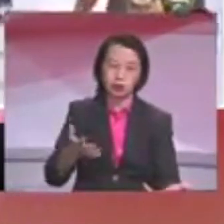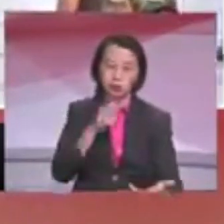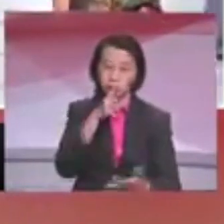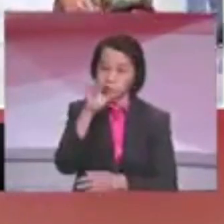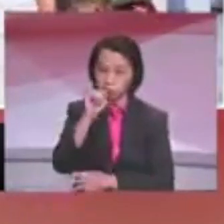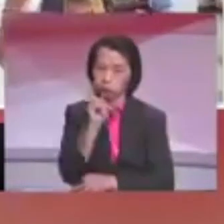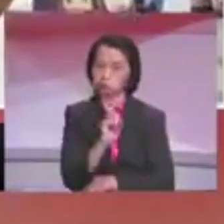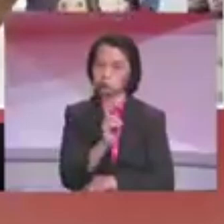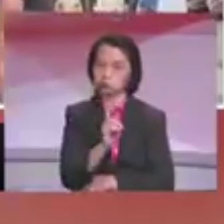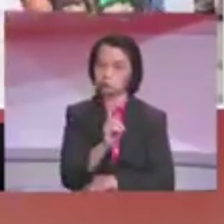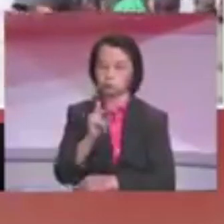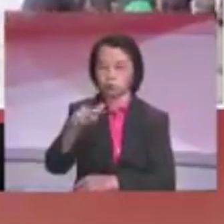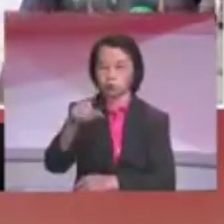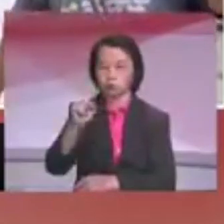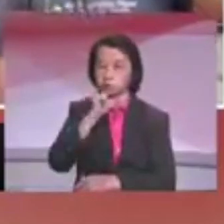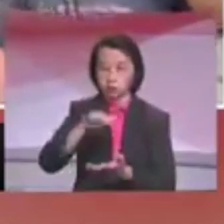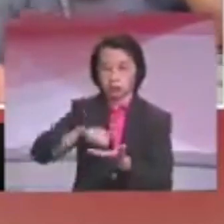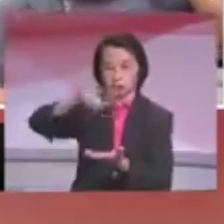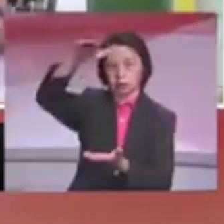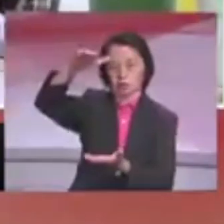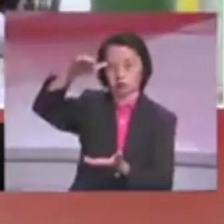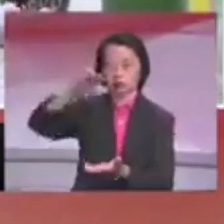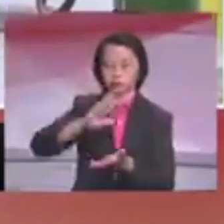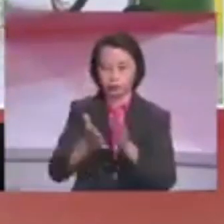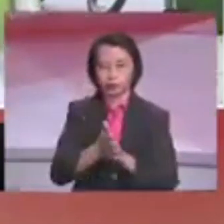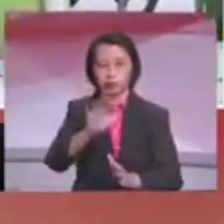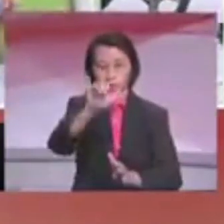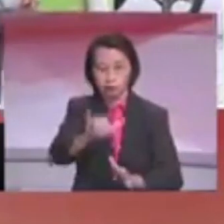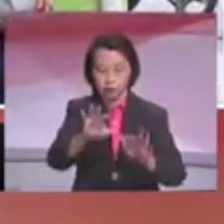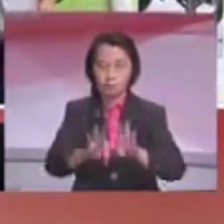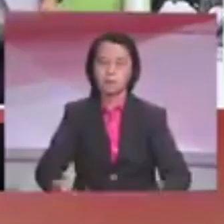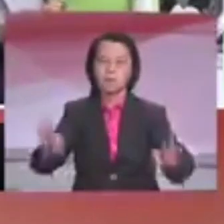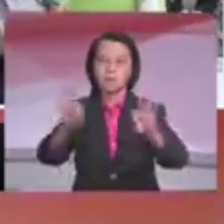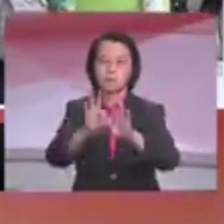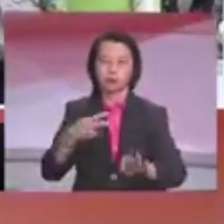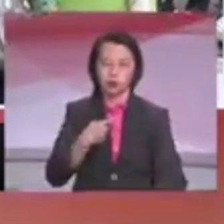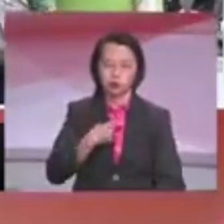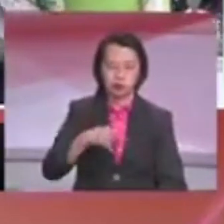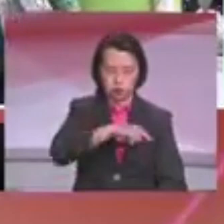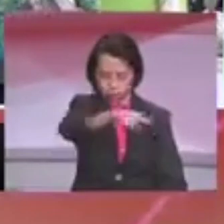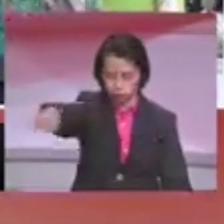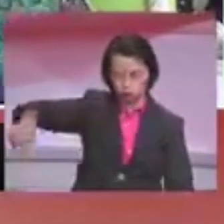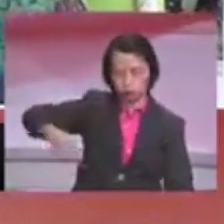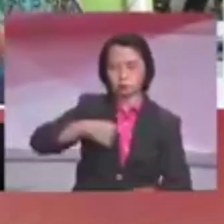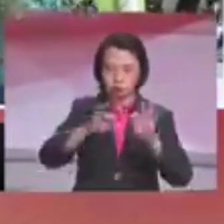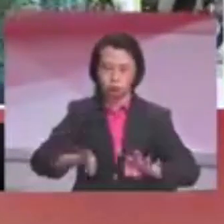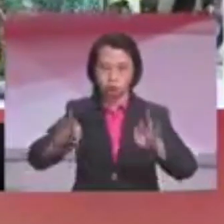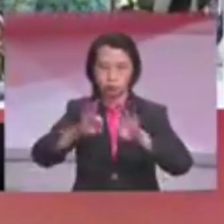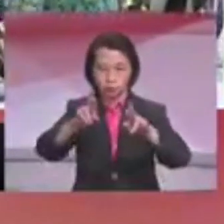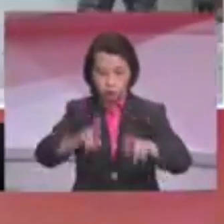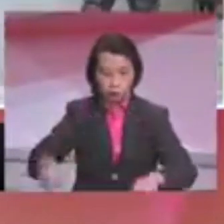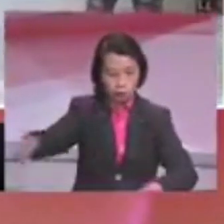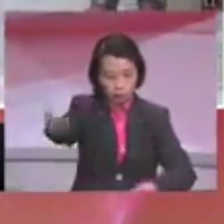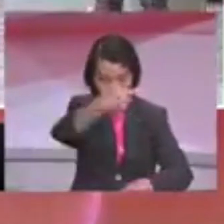jaminan bahawa kes tidak akan naik semula. Jadi yang pentingnya adalah kita semua. Yang penting adalah rakyat